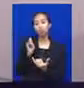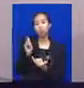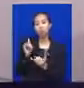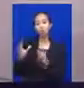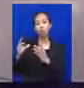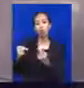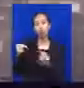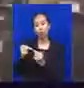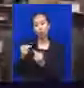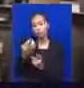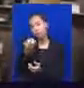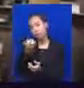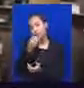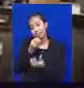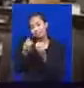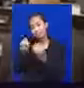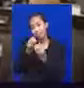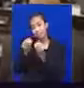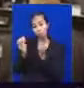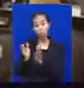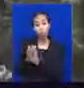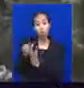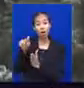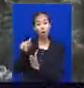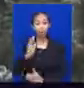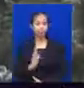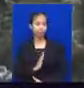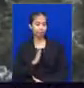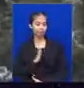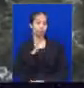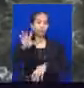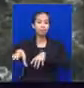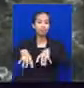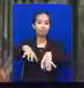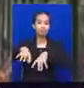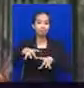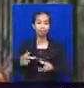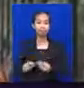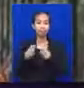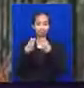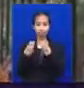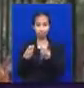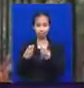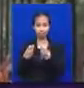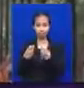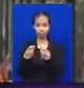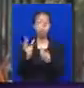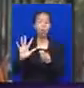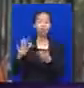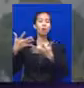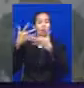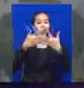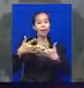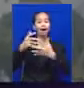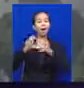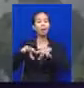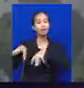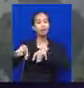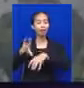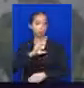มรับประทานอาหารค่ำซึ่งจัดขึ้นเพื่อเป็นเกียรติแก่นายกรัฐมนตรีโดยสภาธุรกิจของสหรัฐแล้วก็สภ